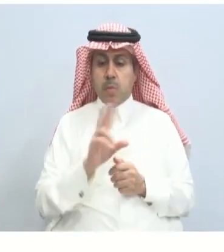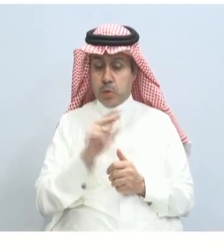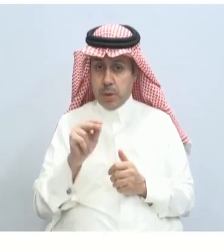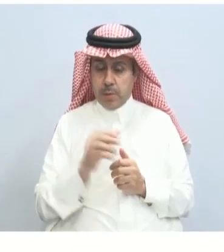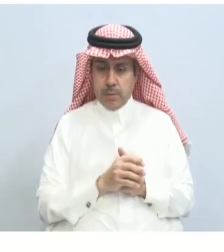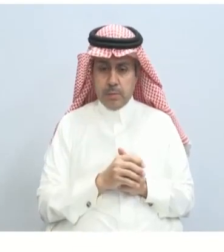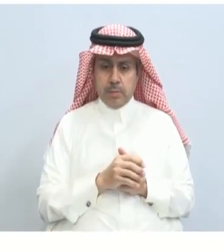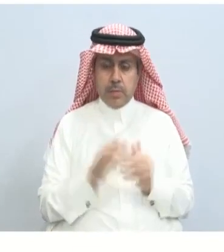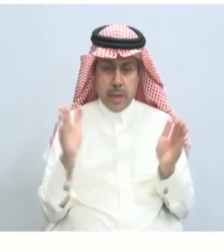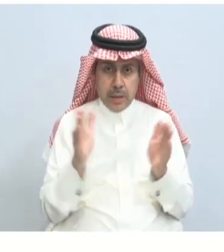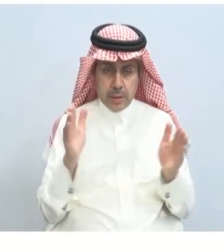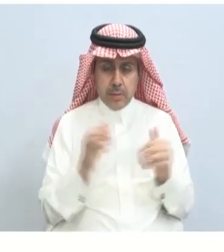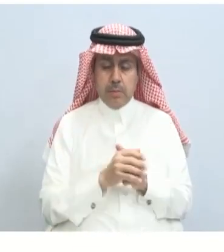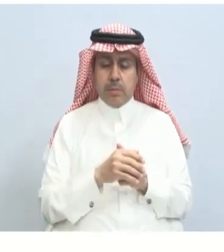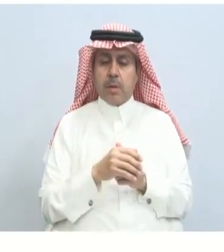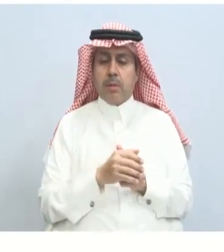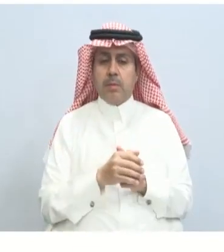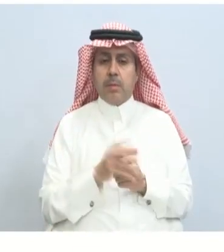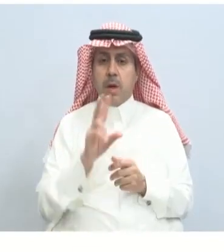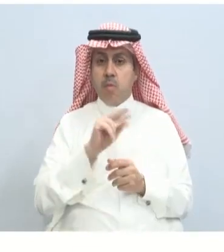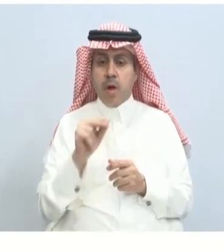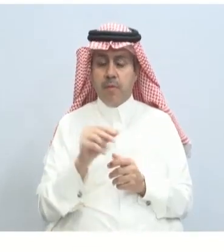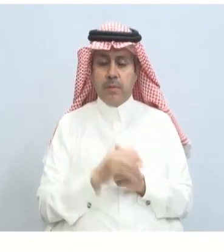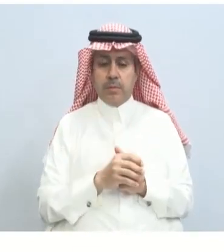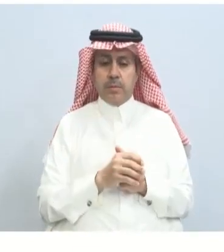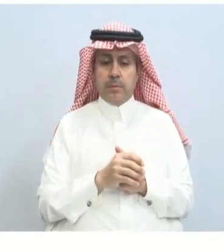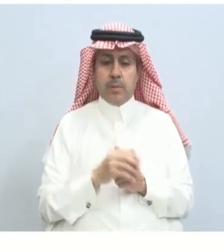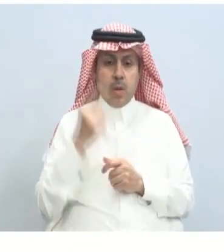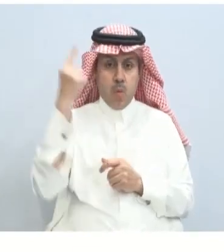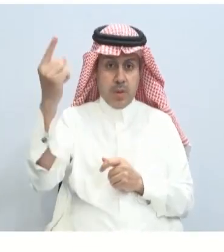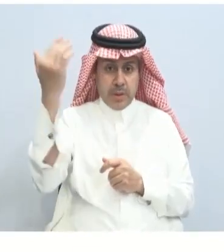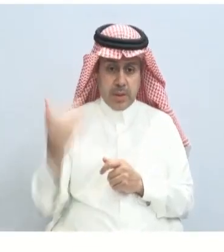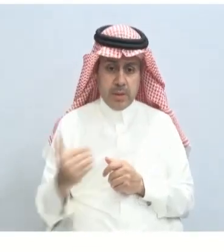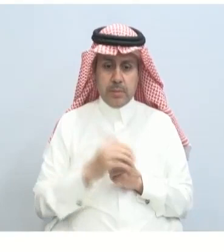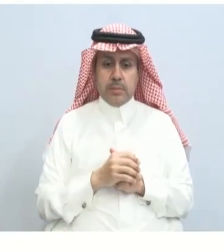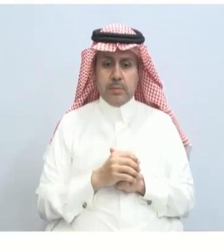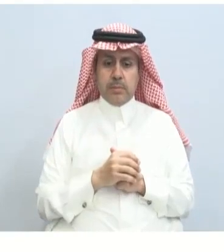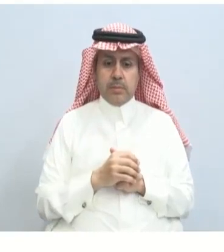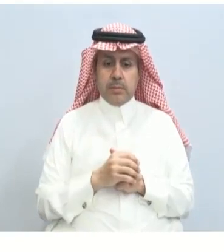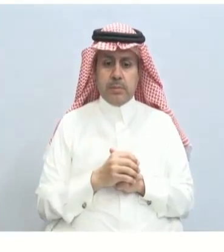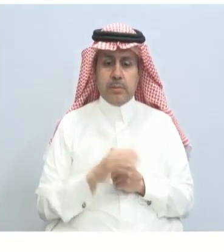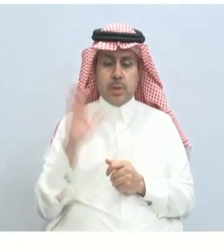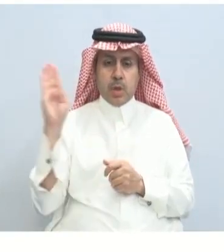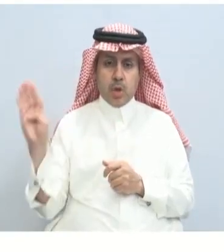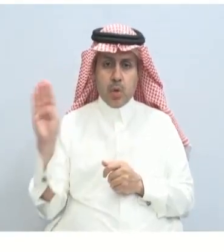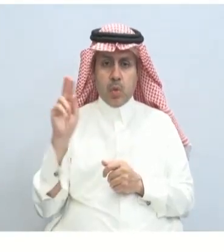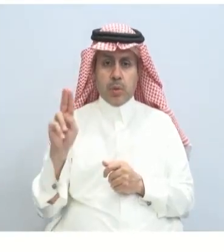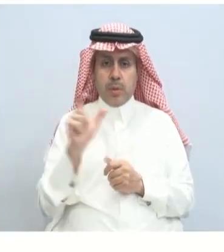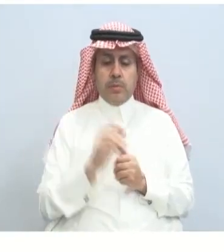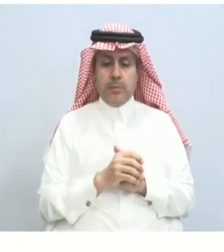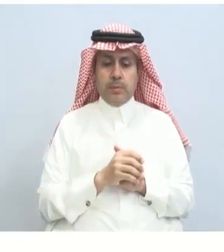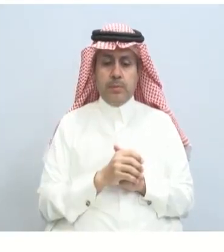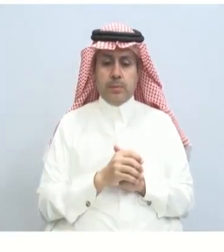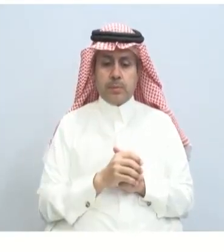اعطاك حد ويبغى يشوف ش الحد المكافئ له واح على كوتان تربيع زائدا واحد